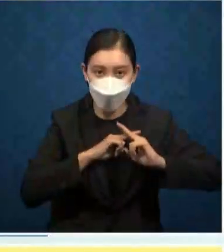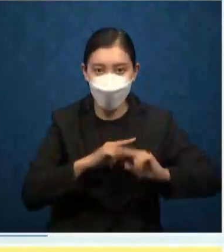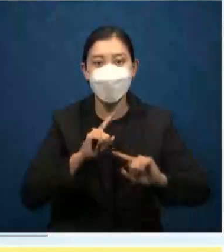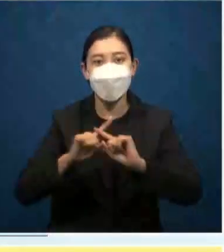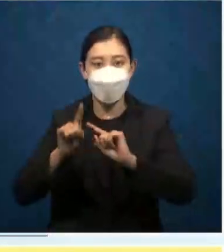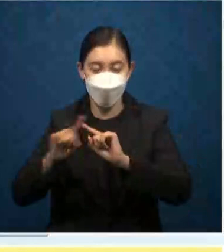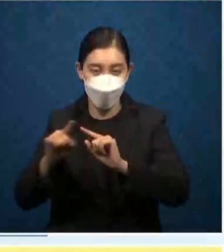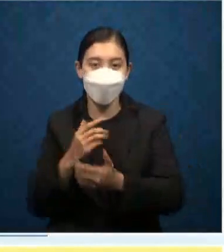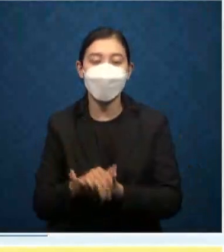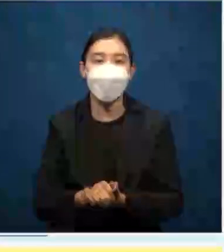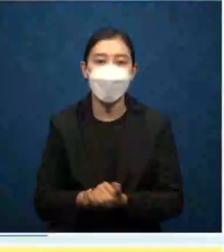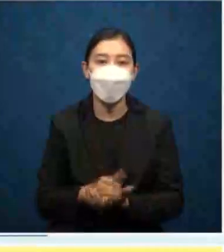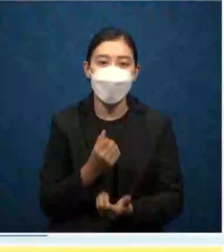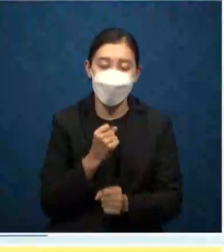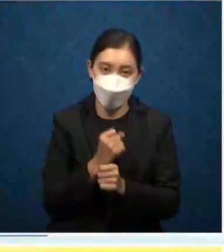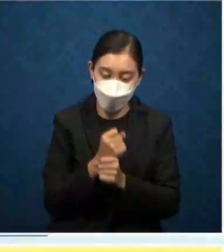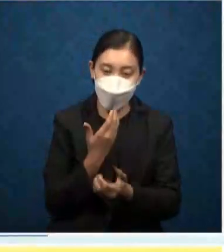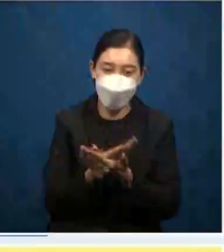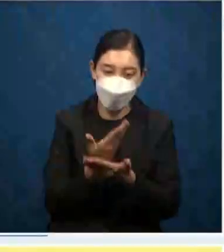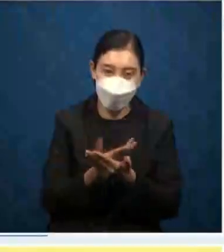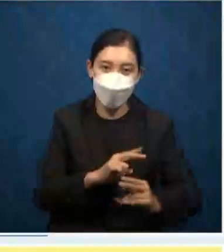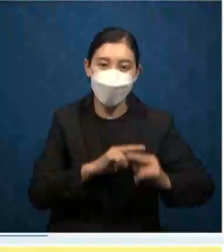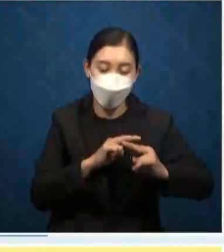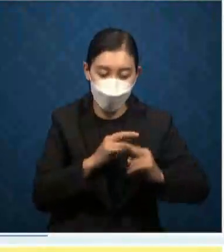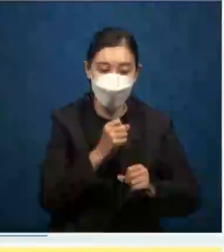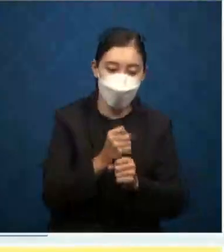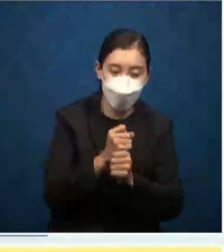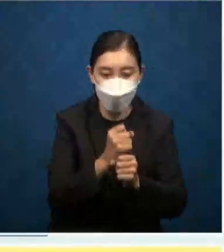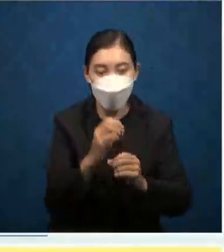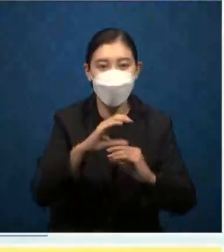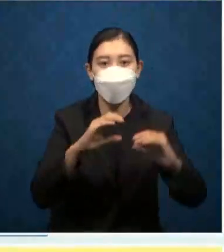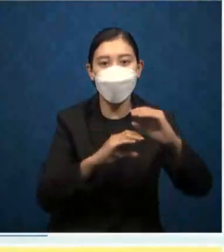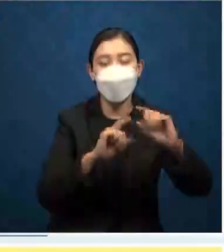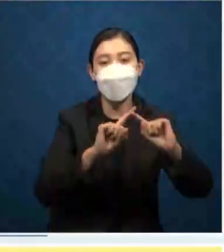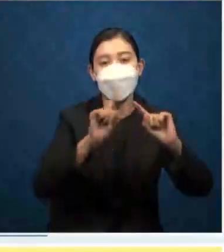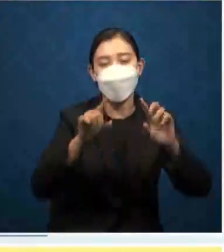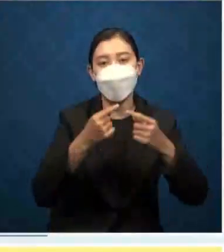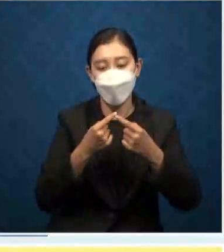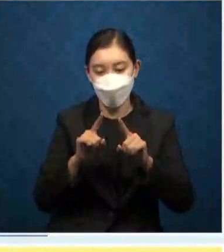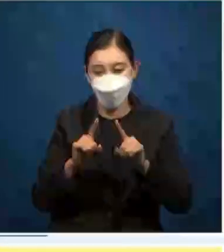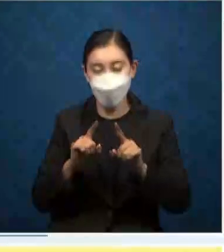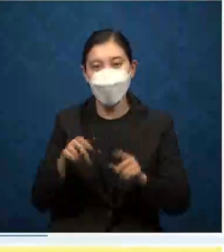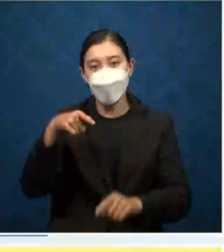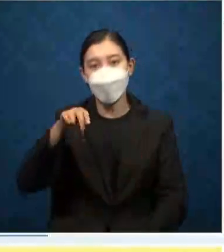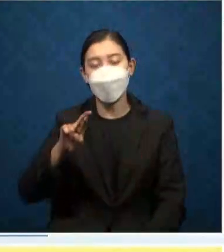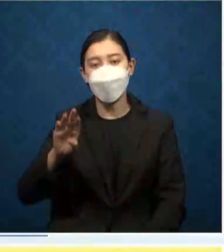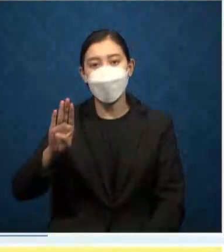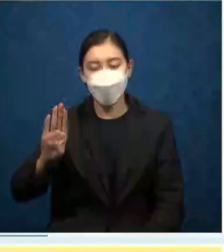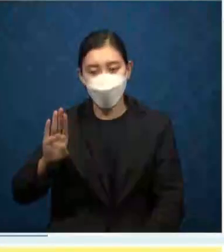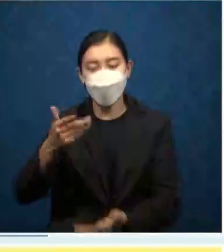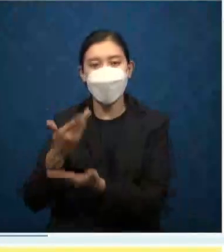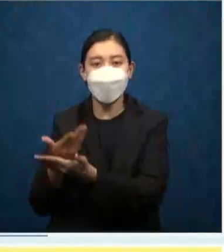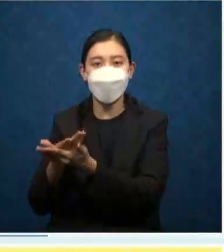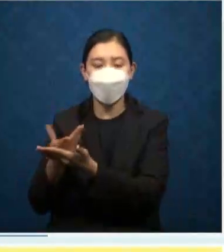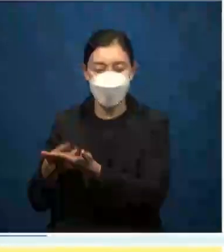ลงเงินไปเพื่อทำงานนี้อีกเป็นจำนวนมากแต่เนื่องจากเขาไม่ได้รับงบประมาณตามพรบนี้ตามมาตรานี้เขา